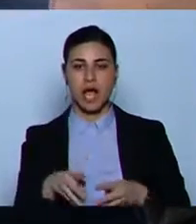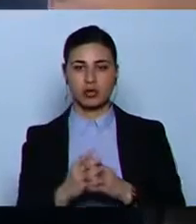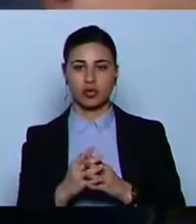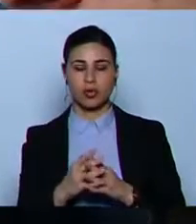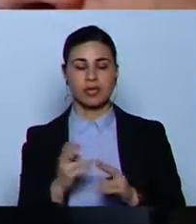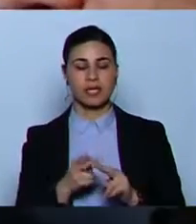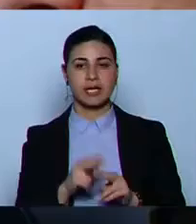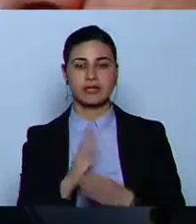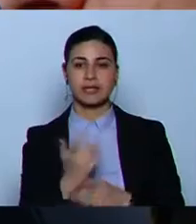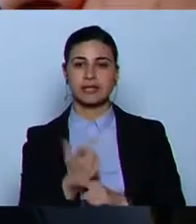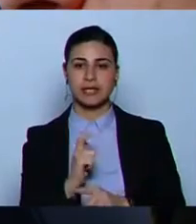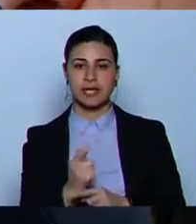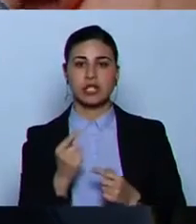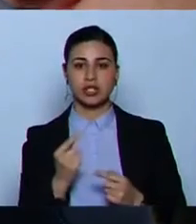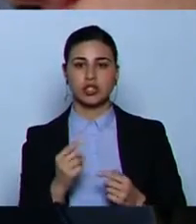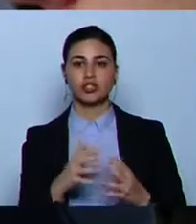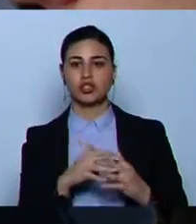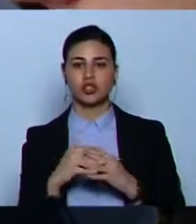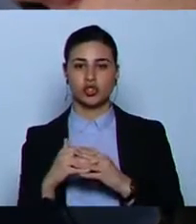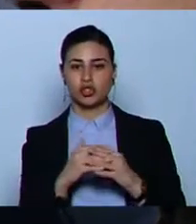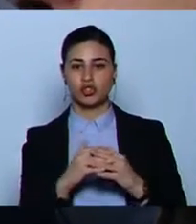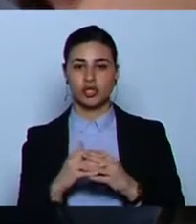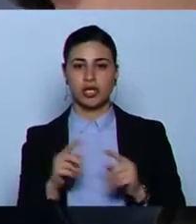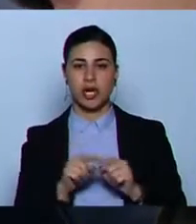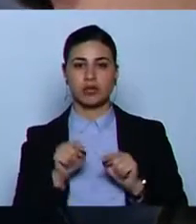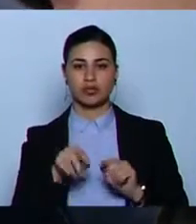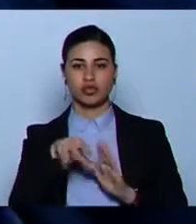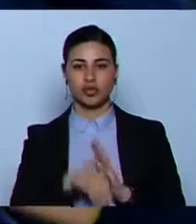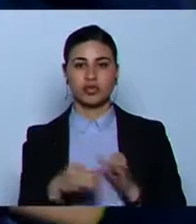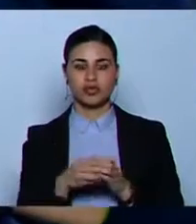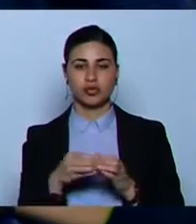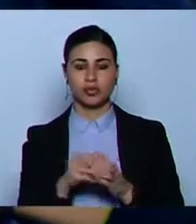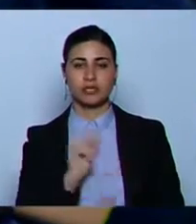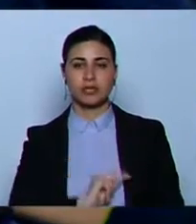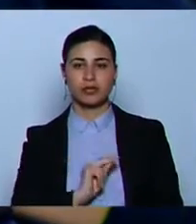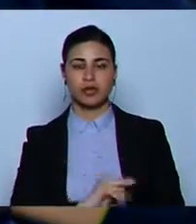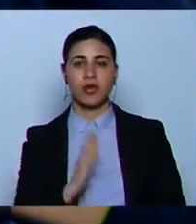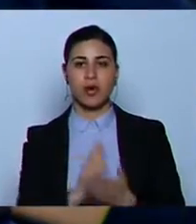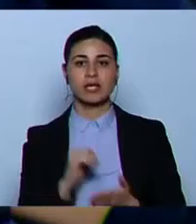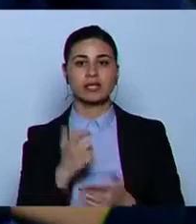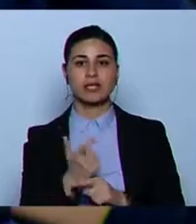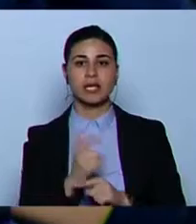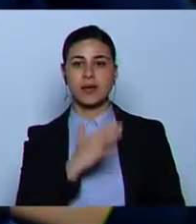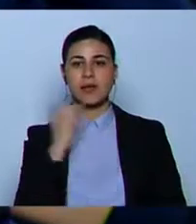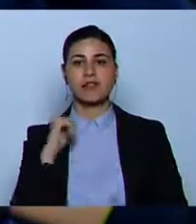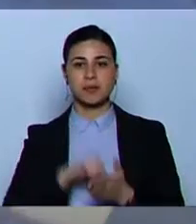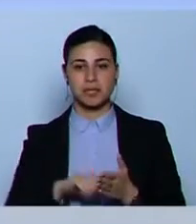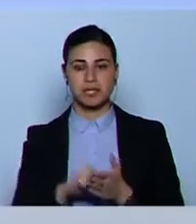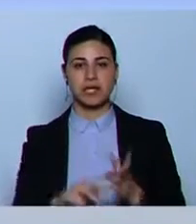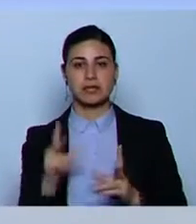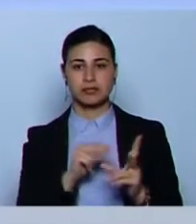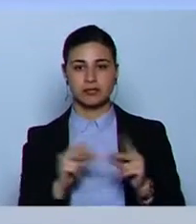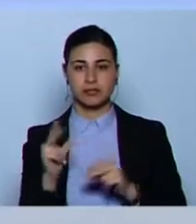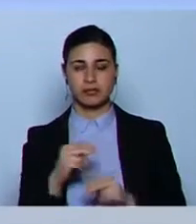sakmao didi chidili შეგნით სამუშაო ჯგუფში არის არგუმენტები და ჩვენ თუ გვინდა რომ